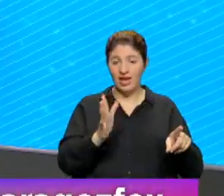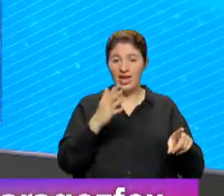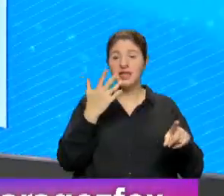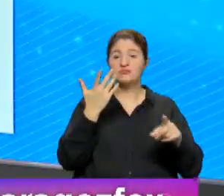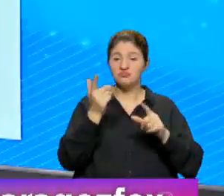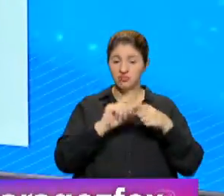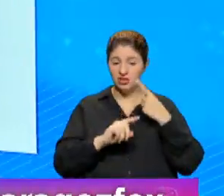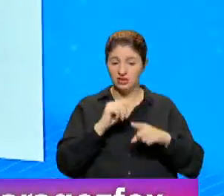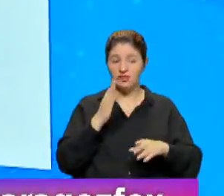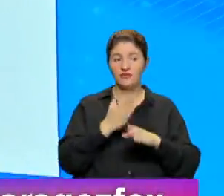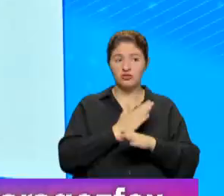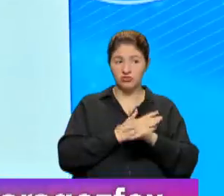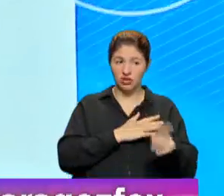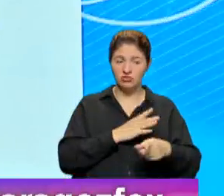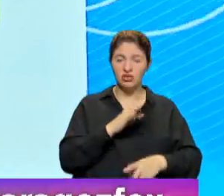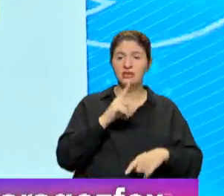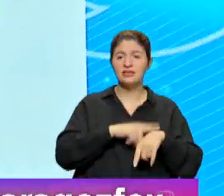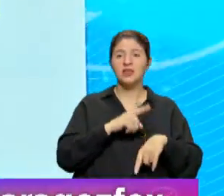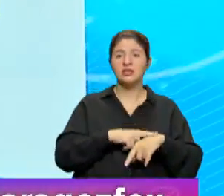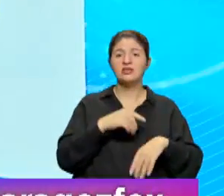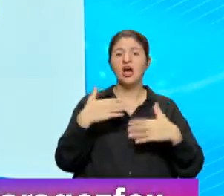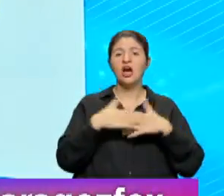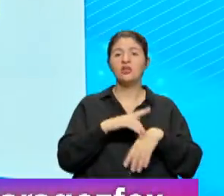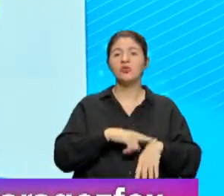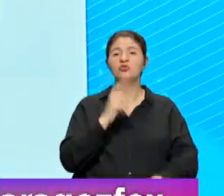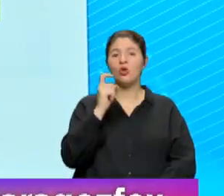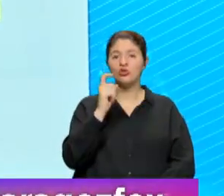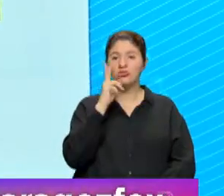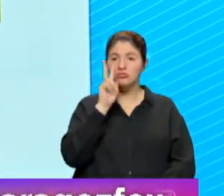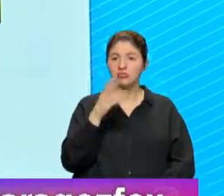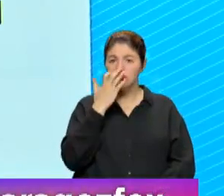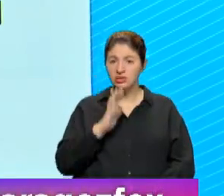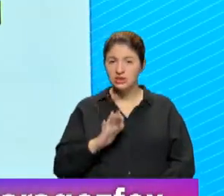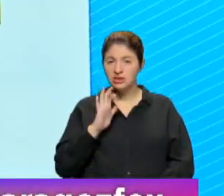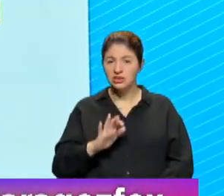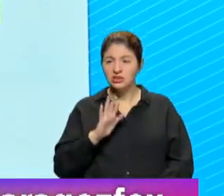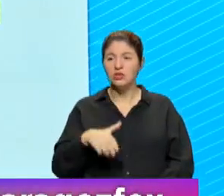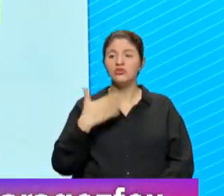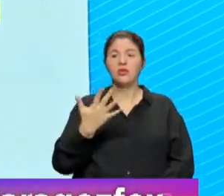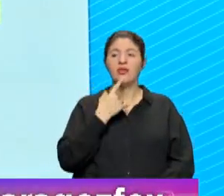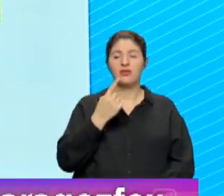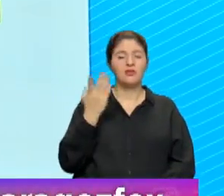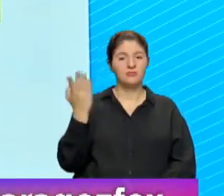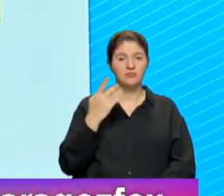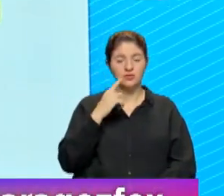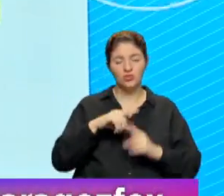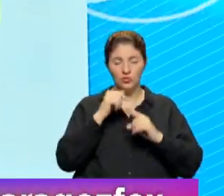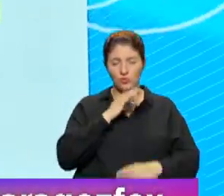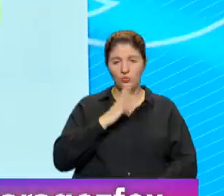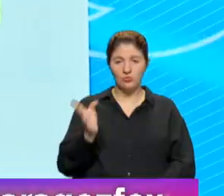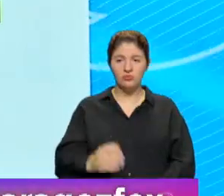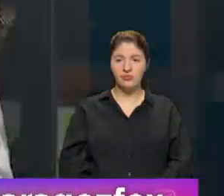Siyaset vatandaşlar saatlerini 21'e kurdu sonra neler söyledi Kılıçdaroğlu